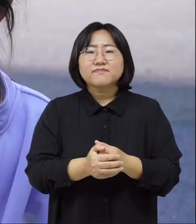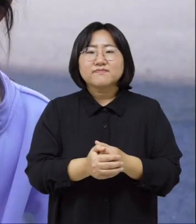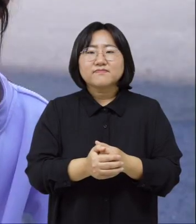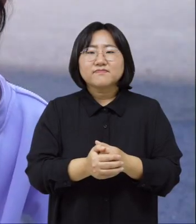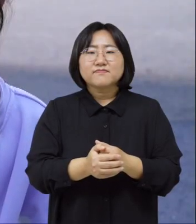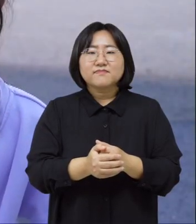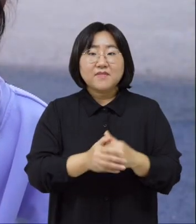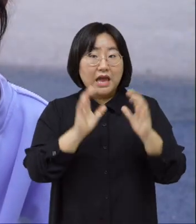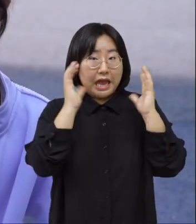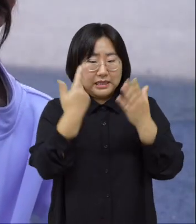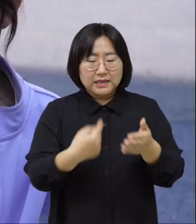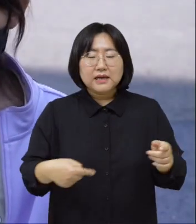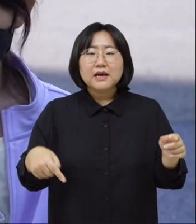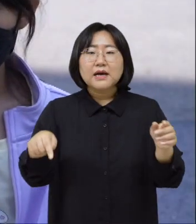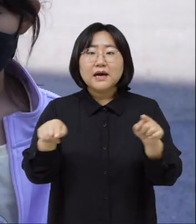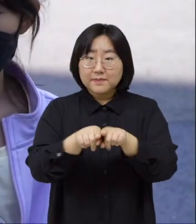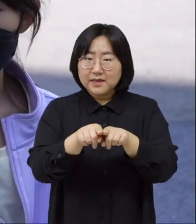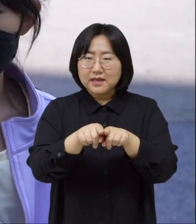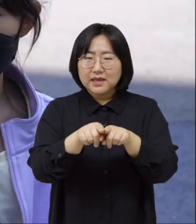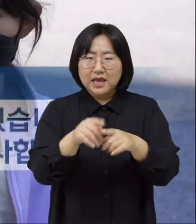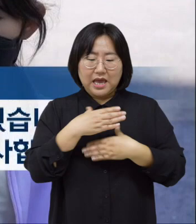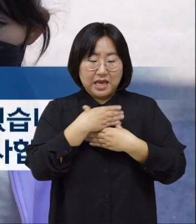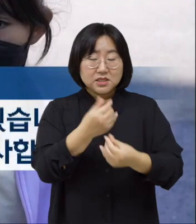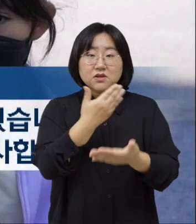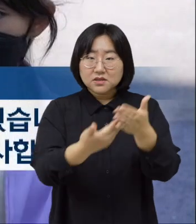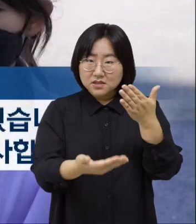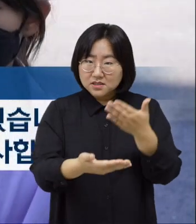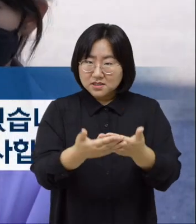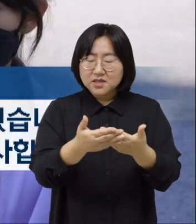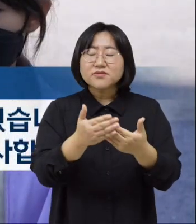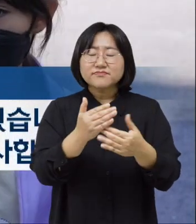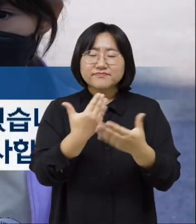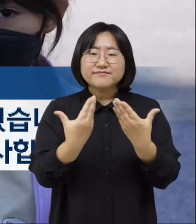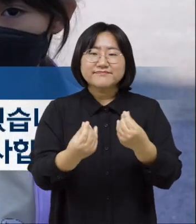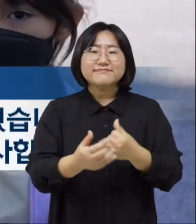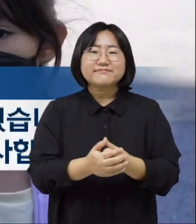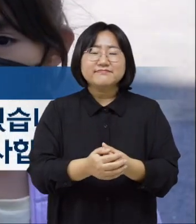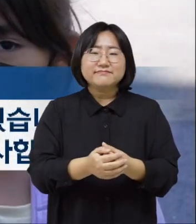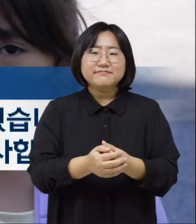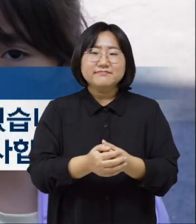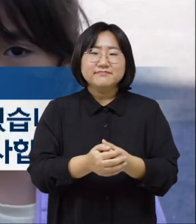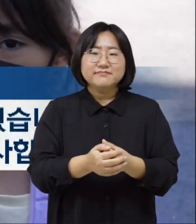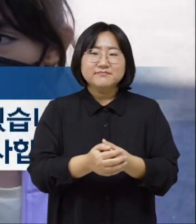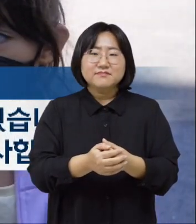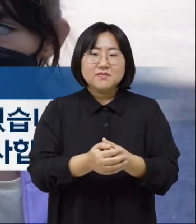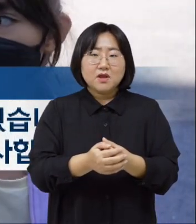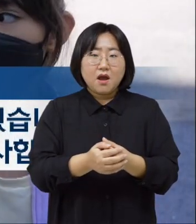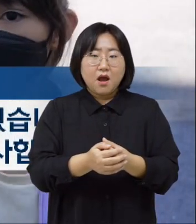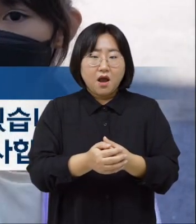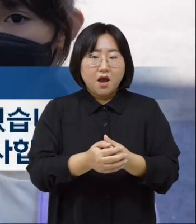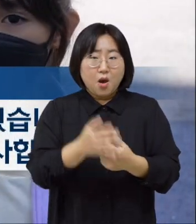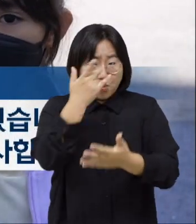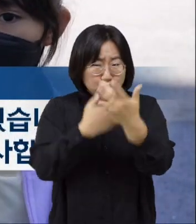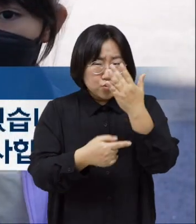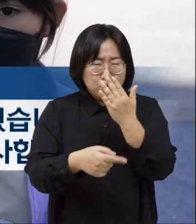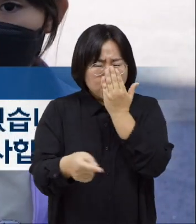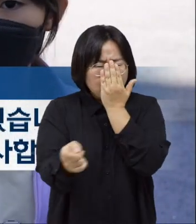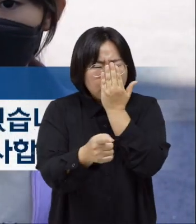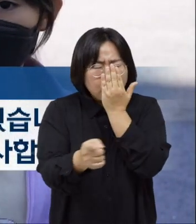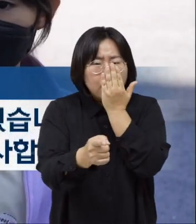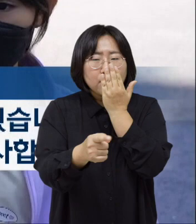아이돌과 함께 안전체험을 하였습니다. 소화기 사용법과